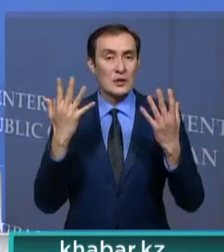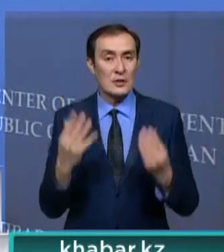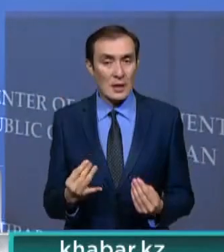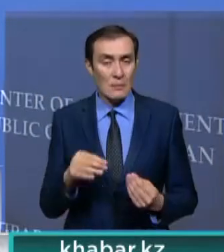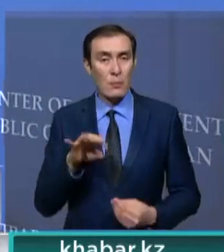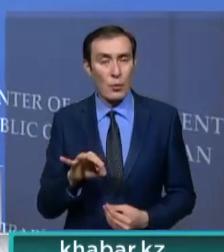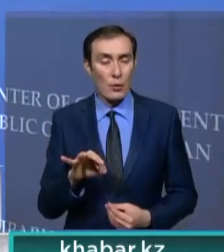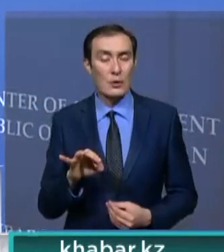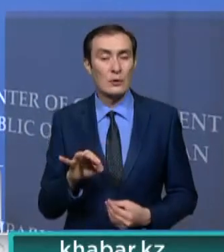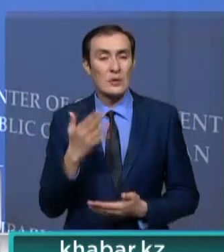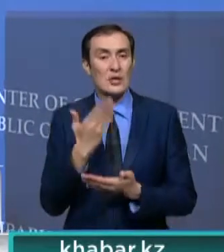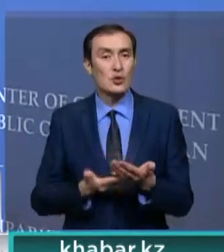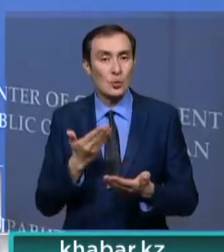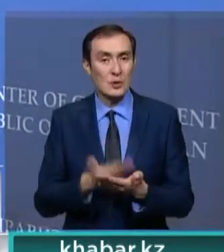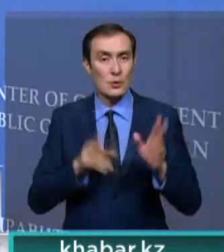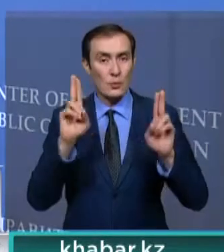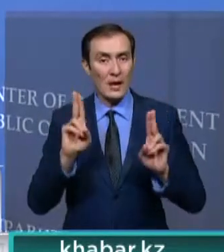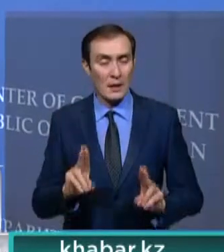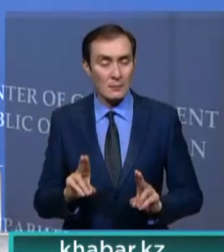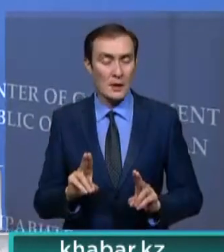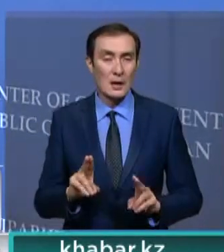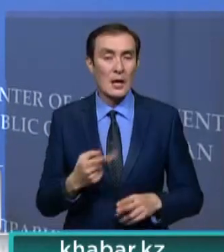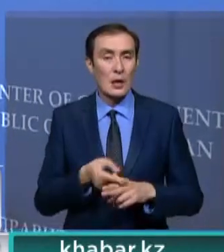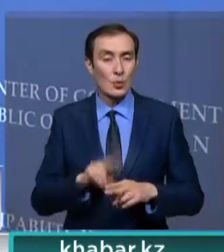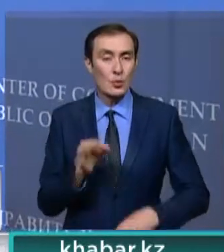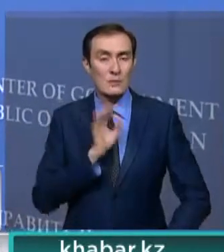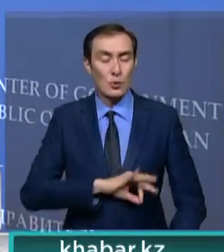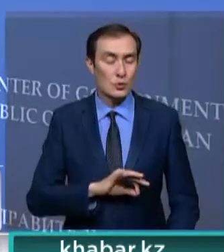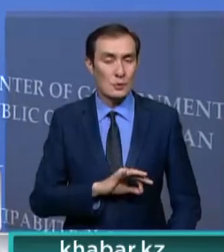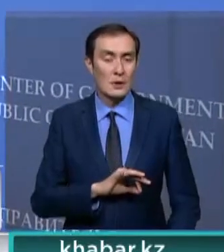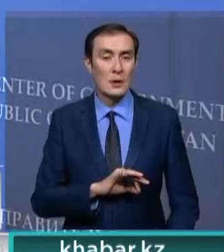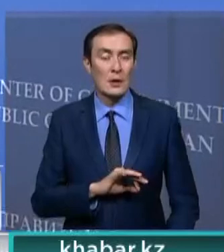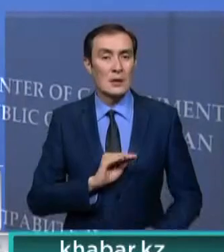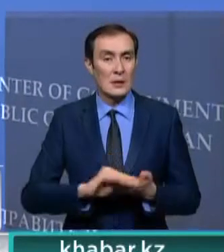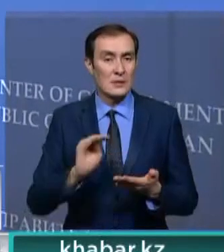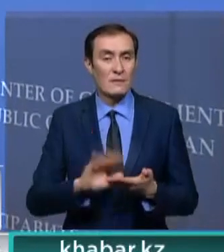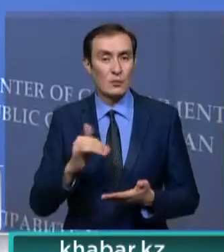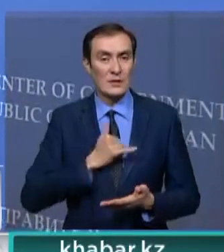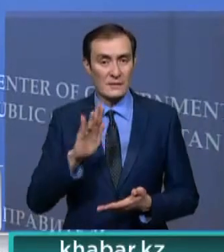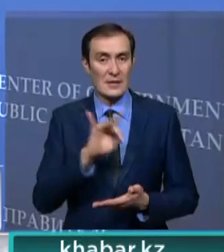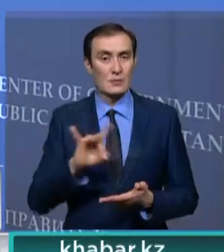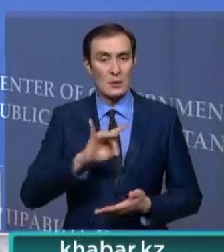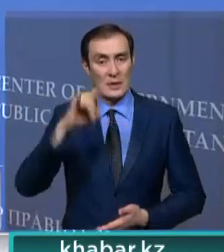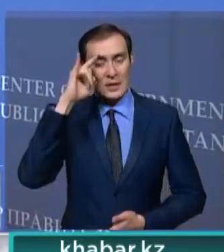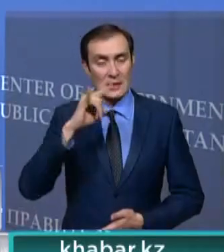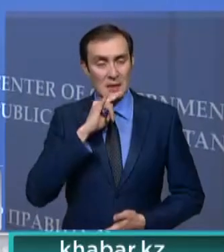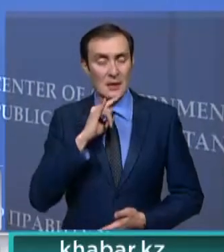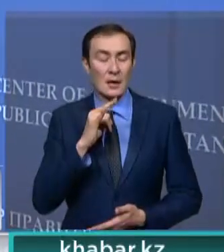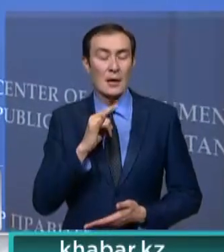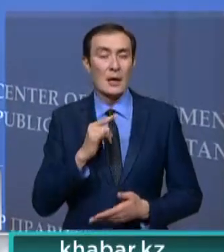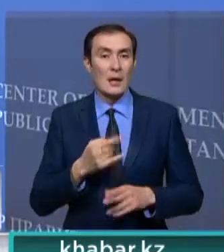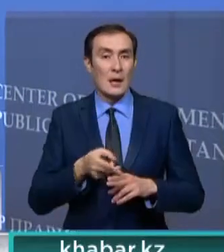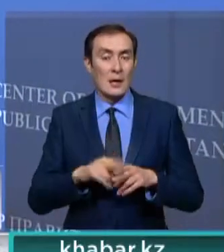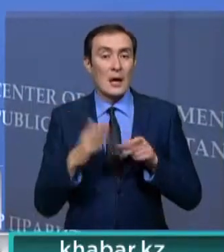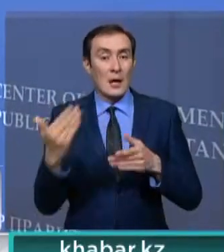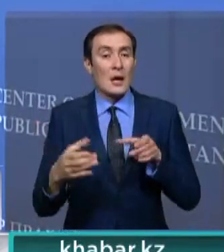вот инструкции, которая применяется, которая зарегистрирована в Республике Казахстан, то есть это инструкция к Comirnaty